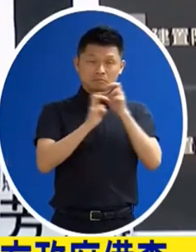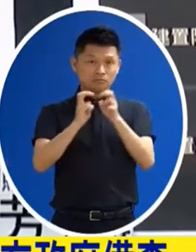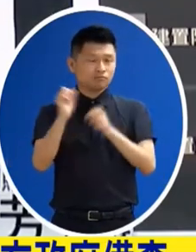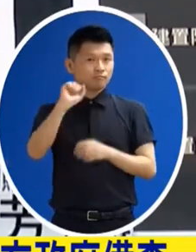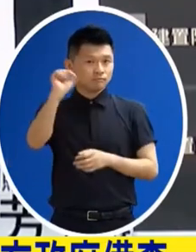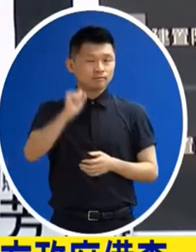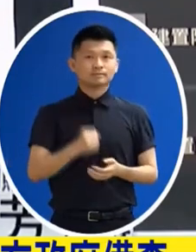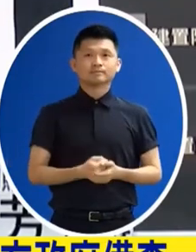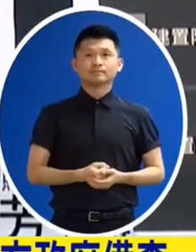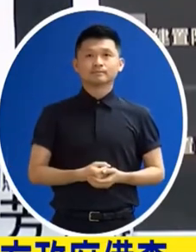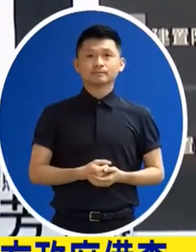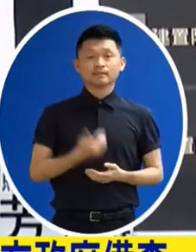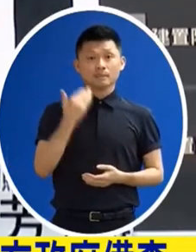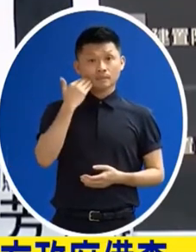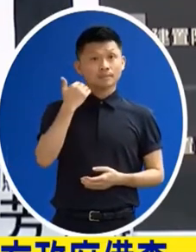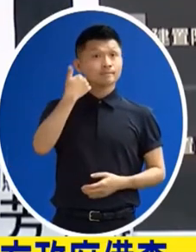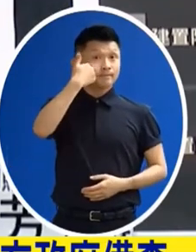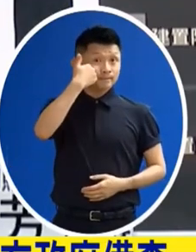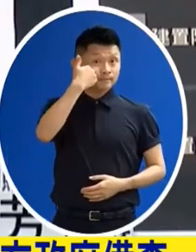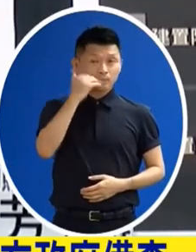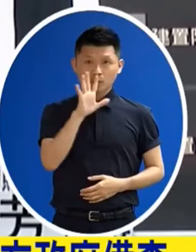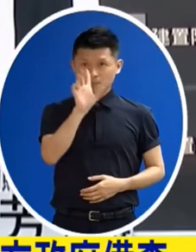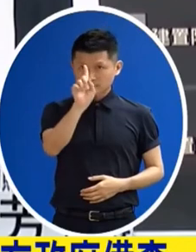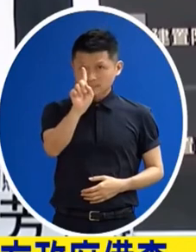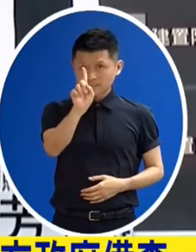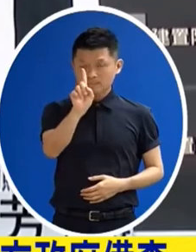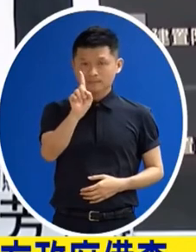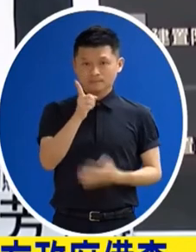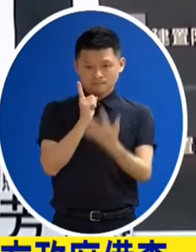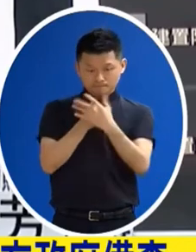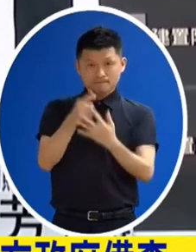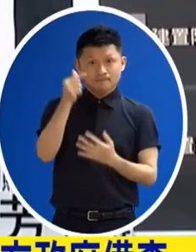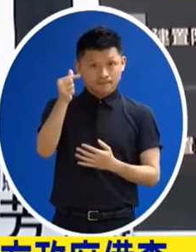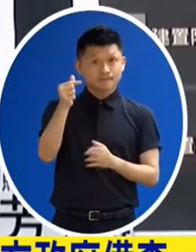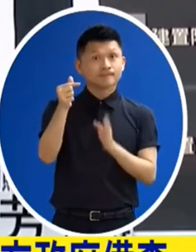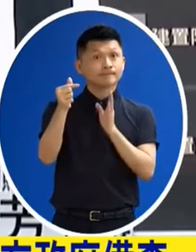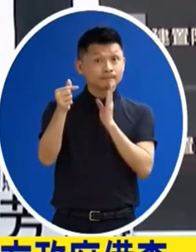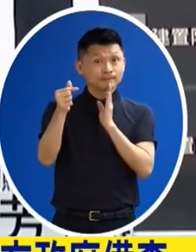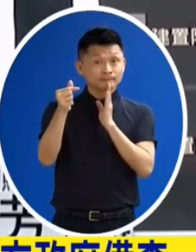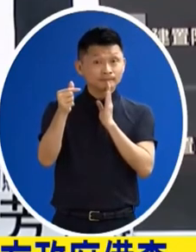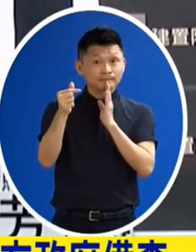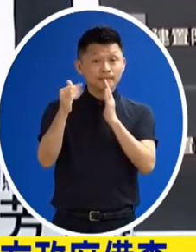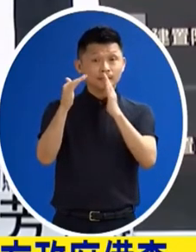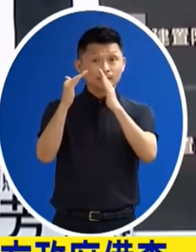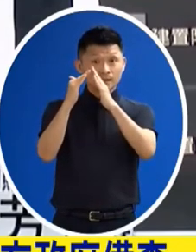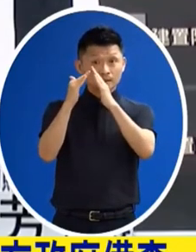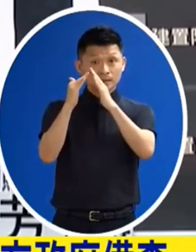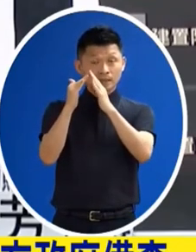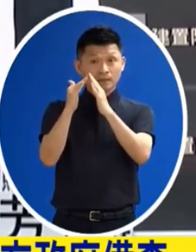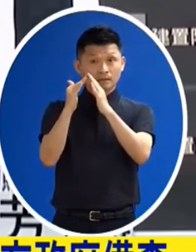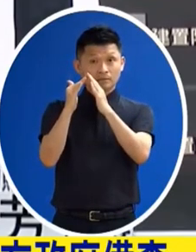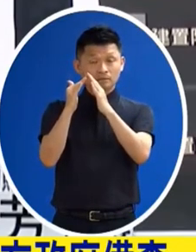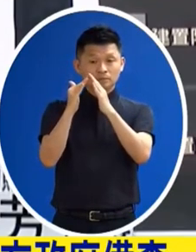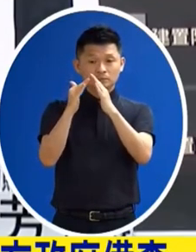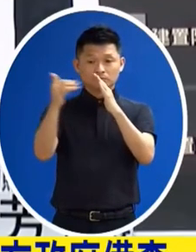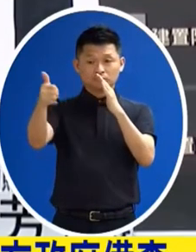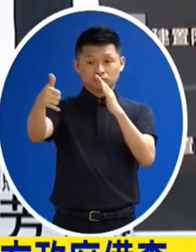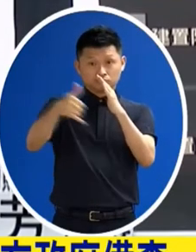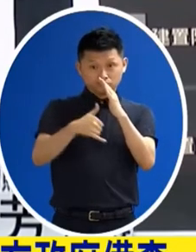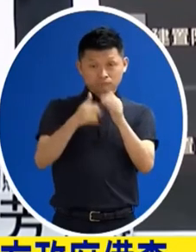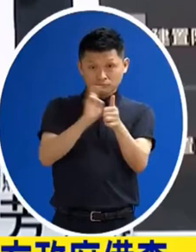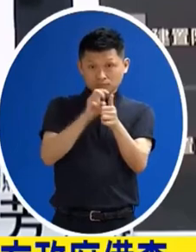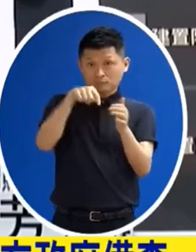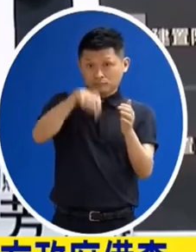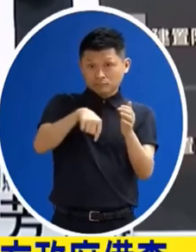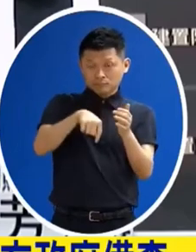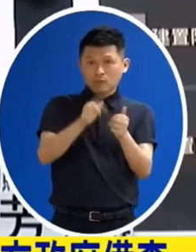一样有任何一位人员哈，只要有确诊的话，这个家托单位就必须要停止服务，然后要